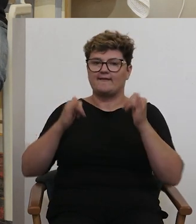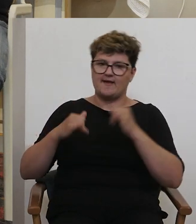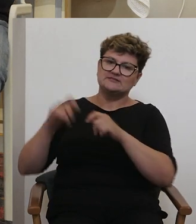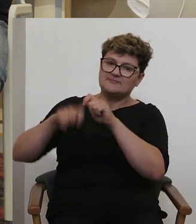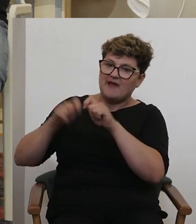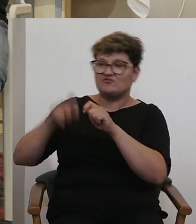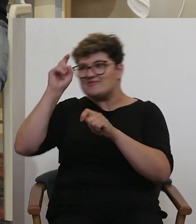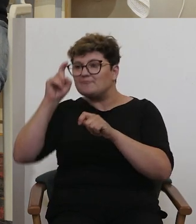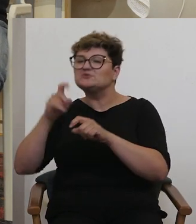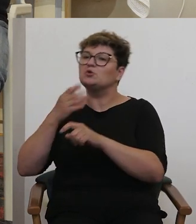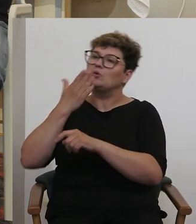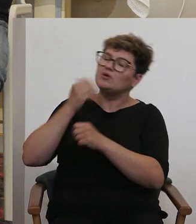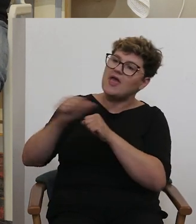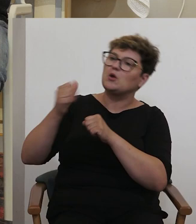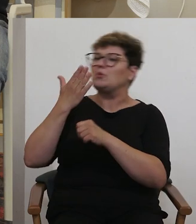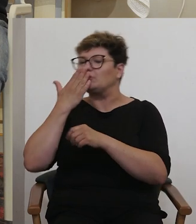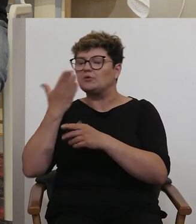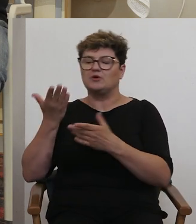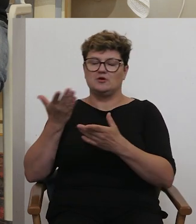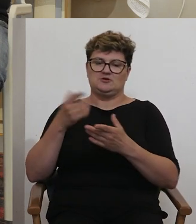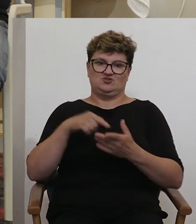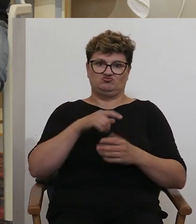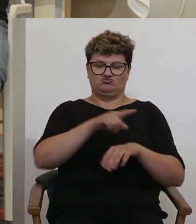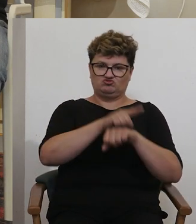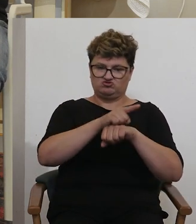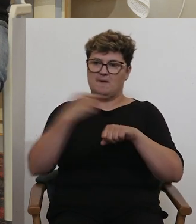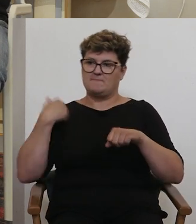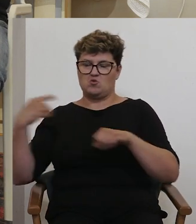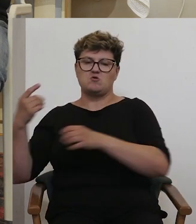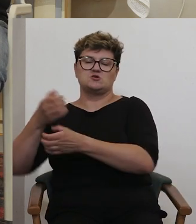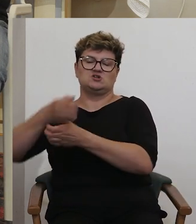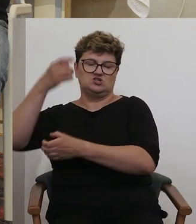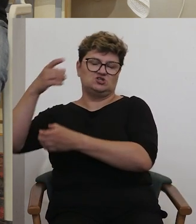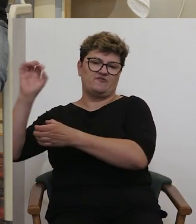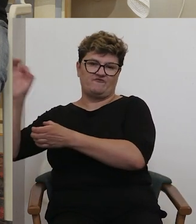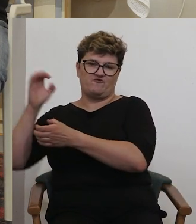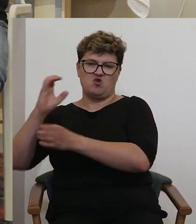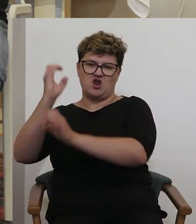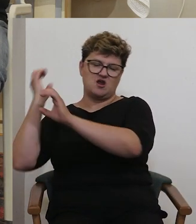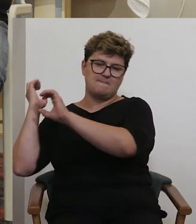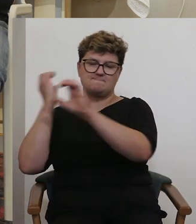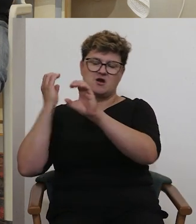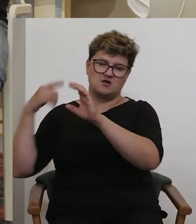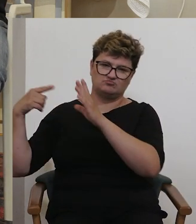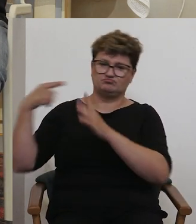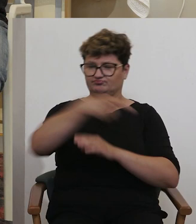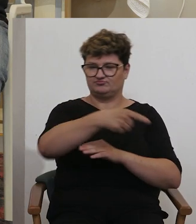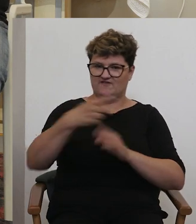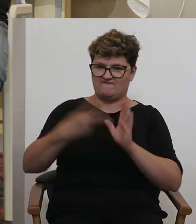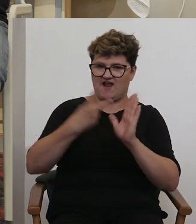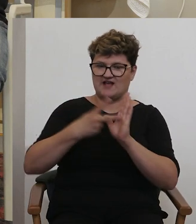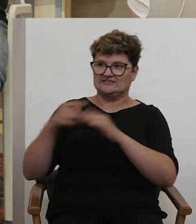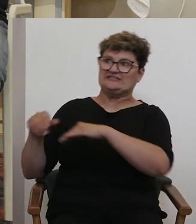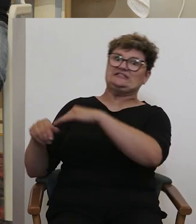Niemcy. Ten czołg dostał dwa trafienia z działa niemieckiego przeciwpancernego. Wycofał się do